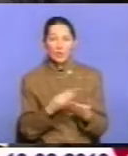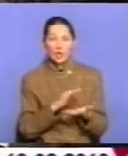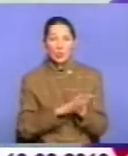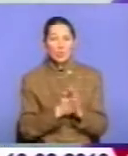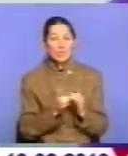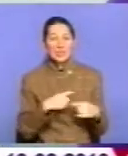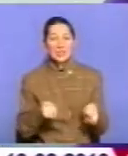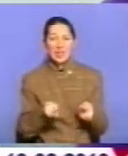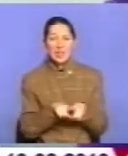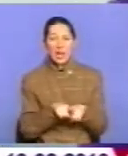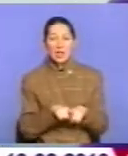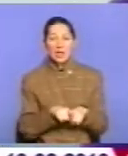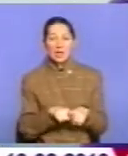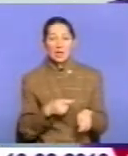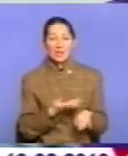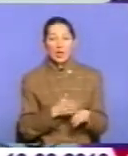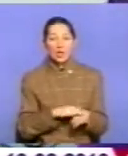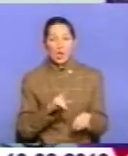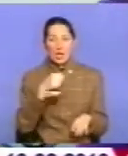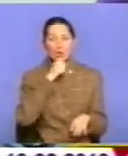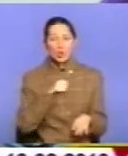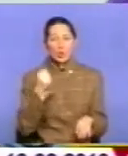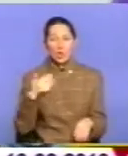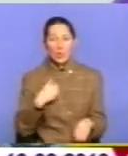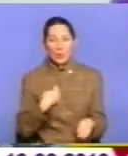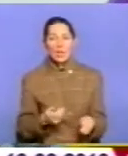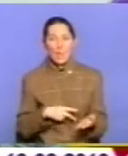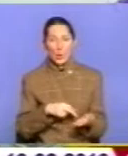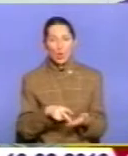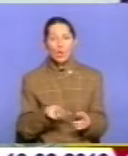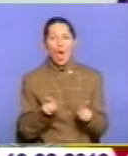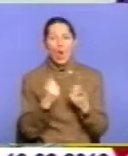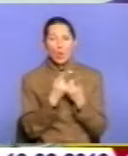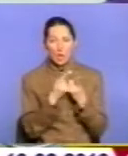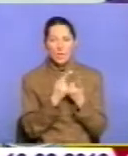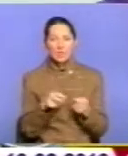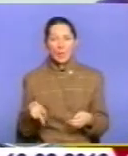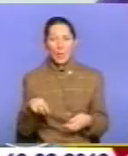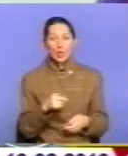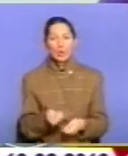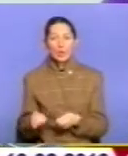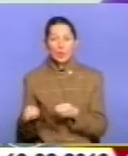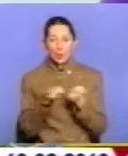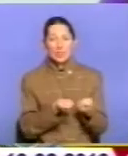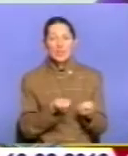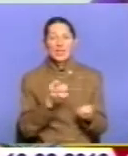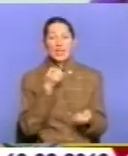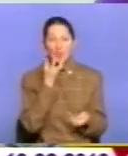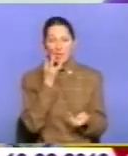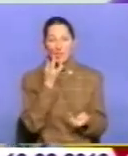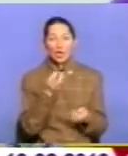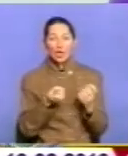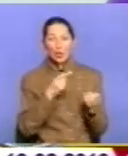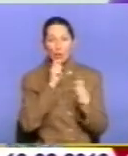дорослі. До мене приходили однокласники, ну, приносили квіти, цукерки, фрукти